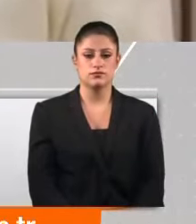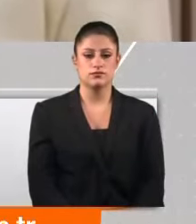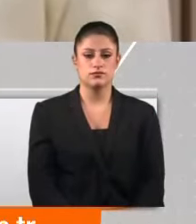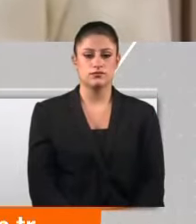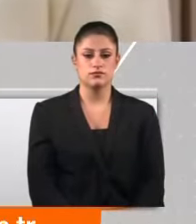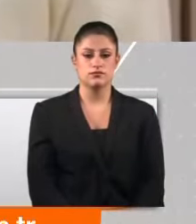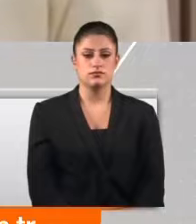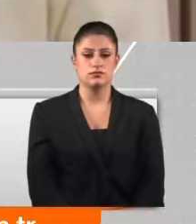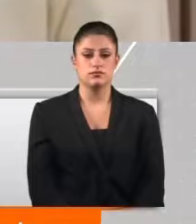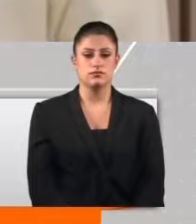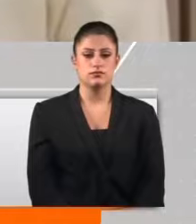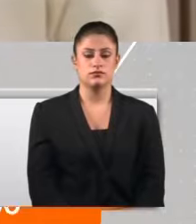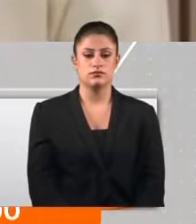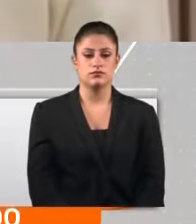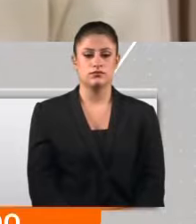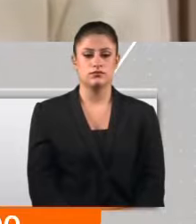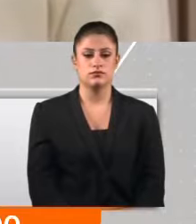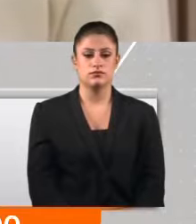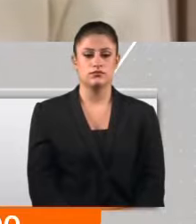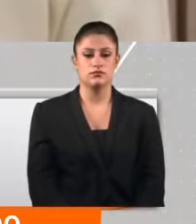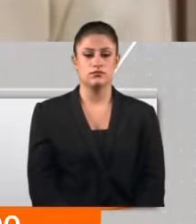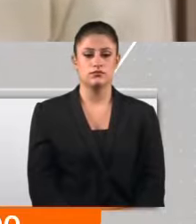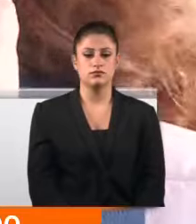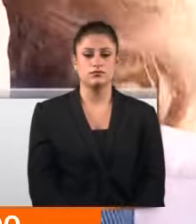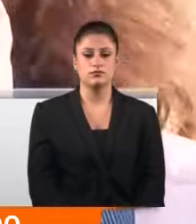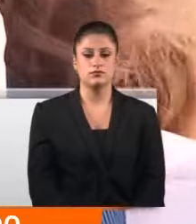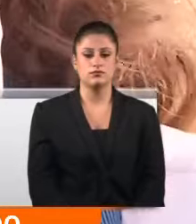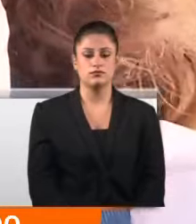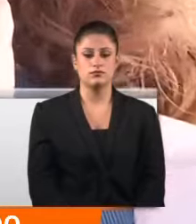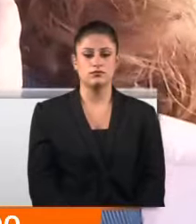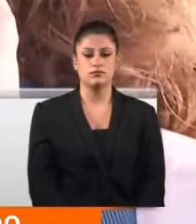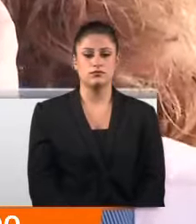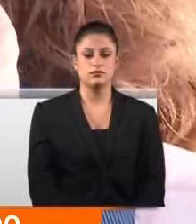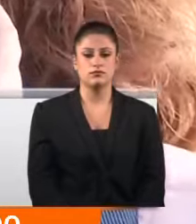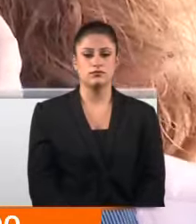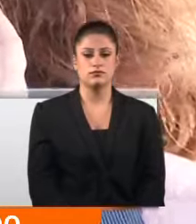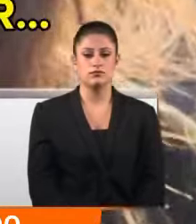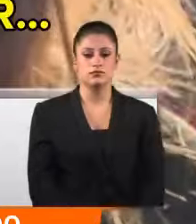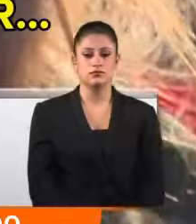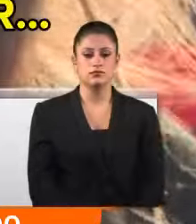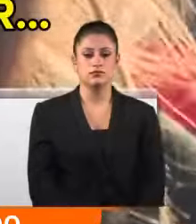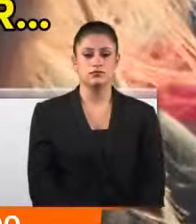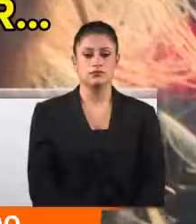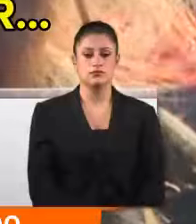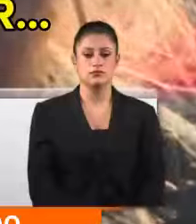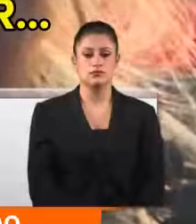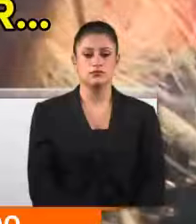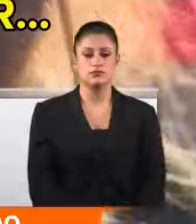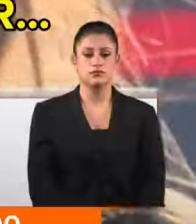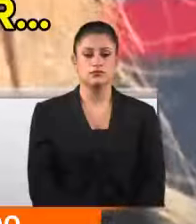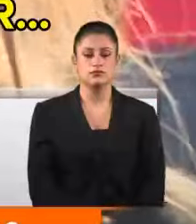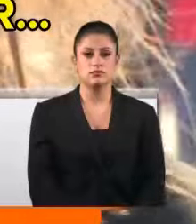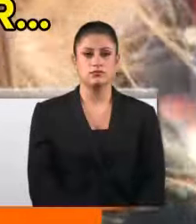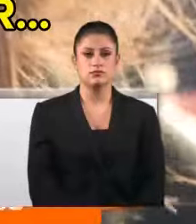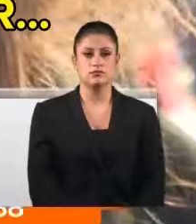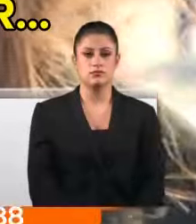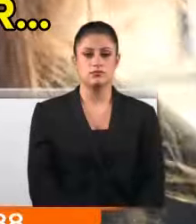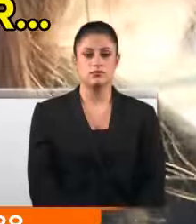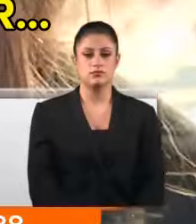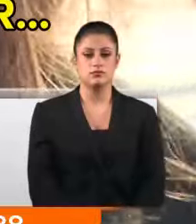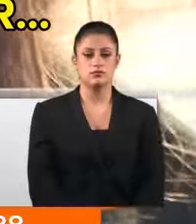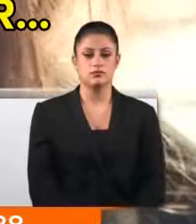olur ve bu hasta tarafından tamamen sakıncalıdır. Estetik için çok erken bir yaş. İnsanlar, bütün influencerlar bunu şu anda